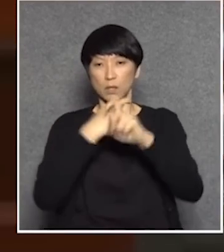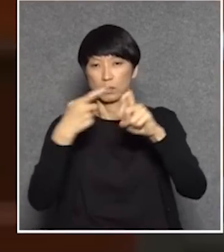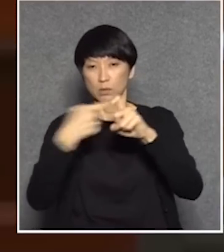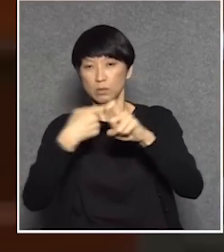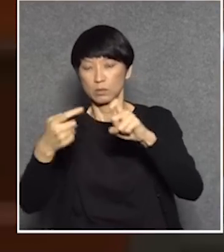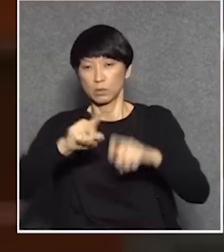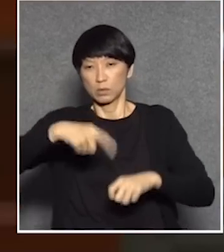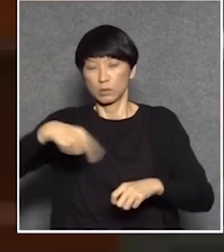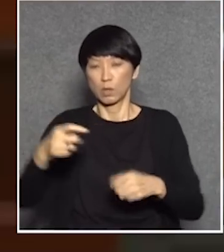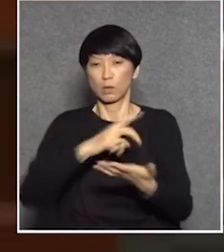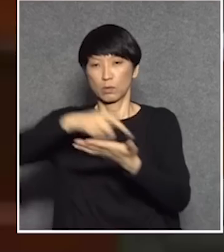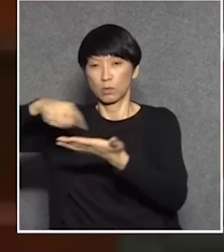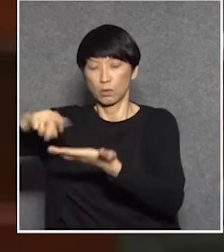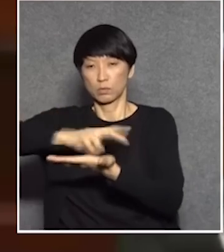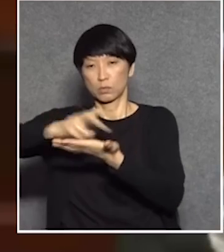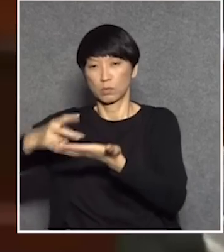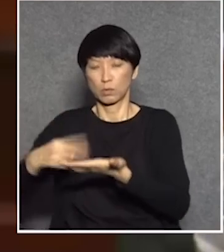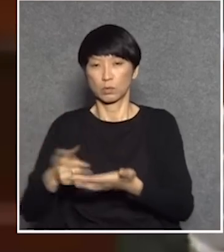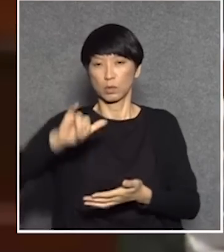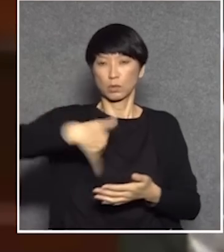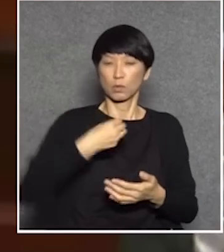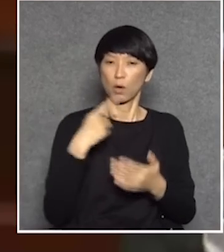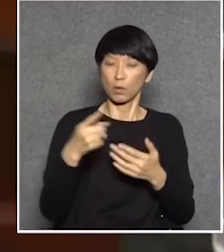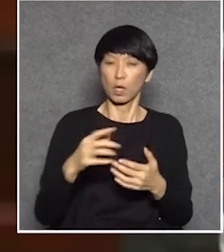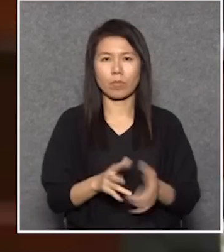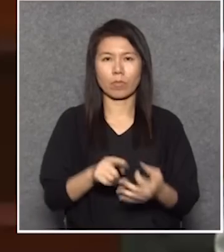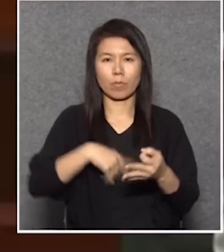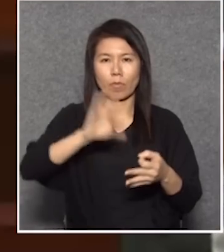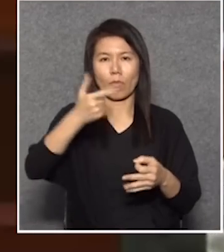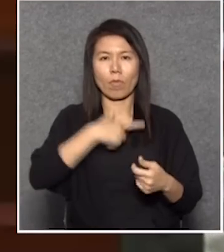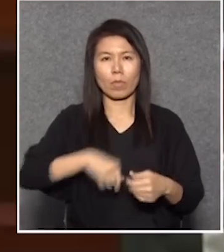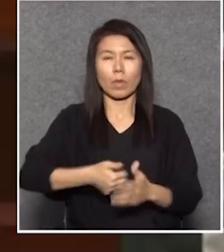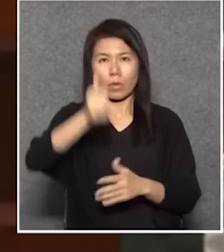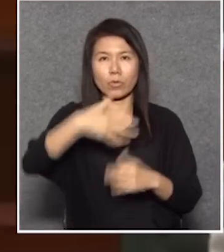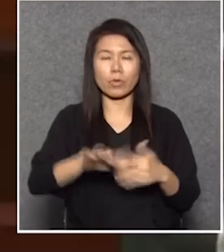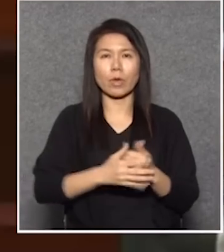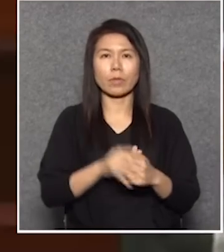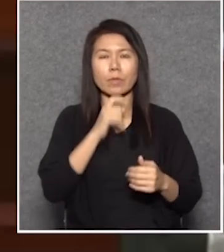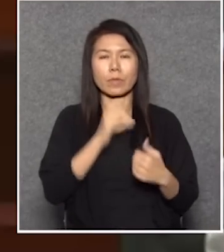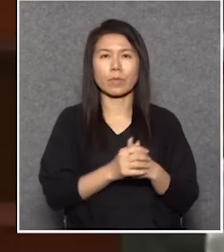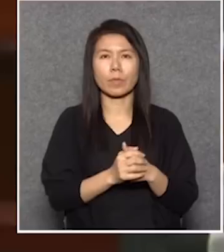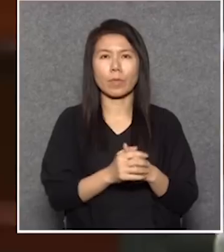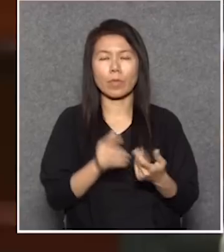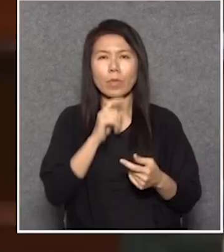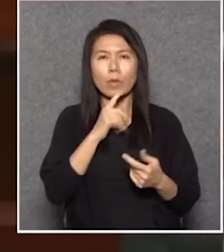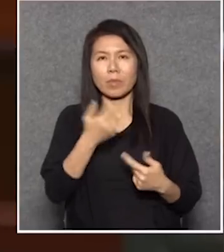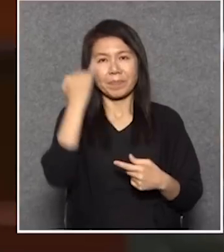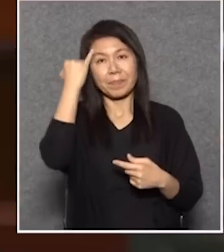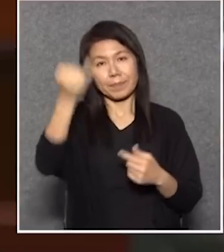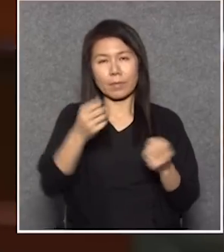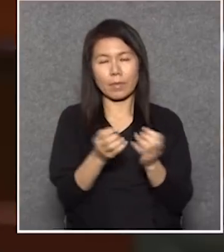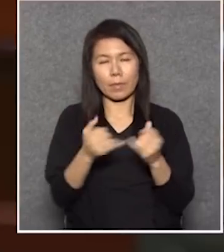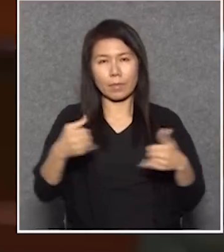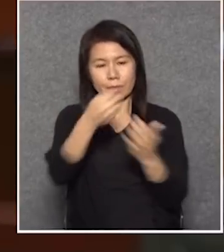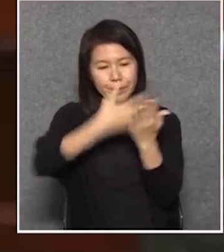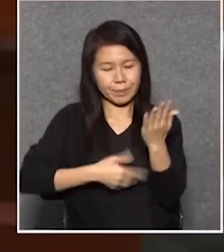九千幾條修訂案就搞冧佢啦，佢嚟同我講話，因為你唔好搞啦，你冇得贏㗎，我話你搞錯曬，我一定贏㗎，你唔識議事規則㗎。